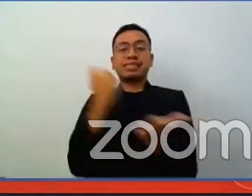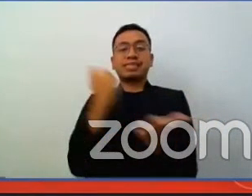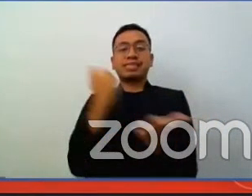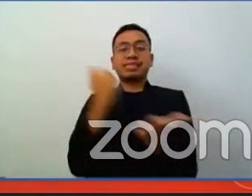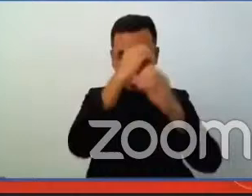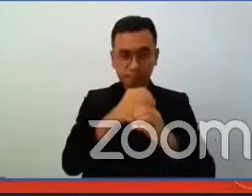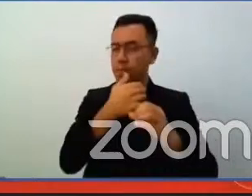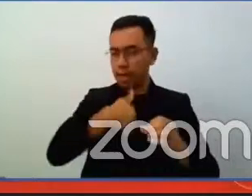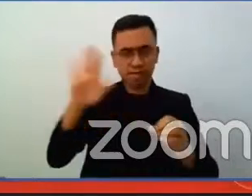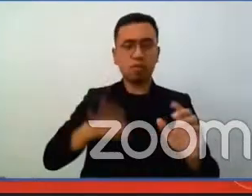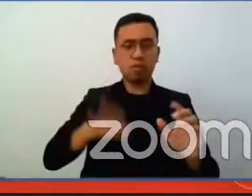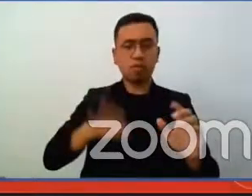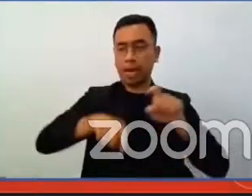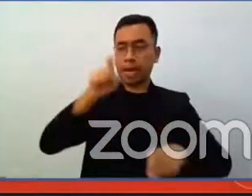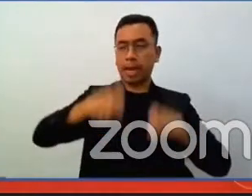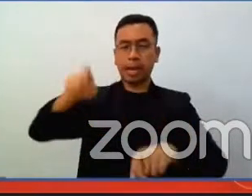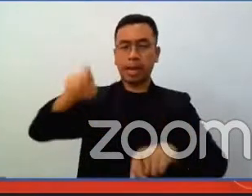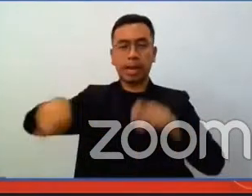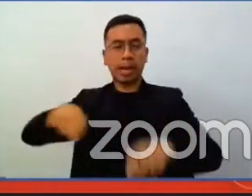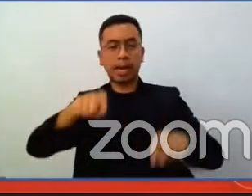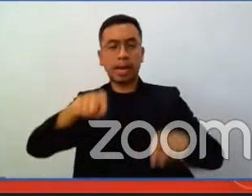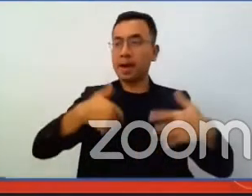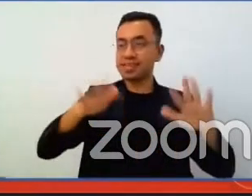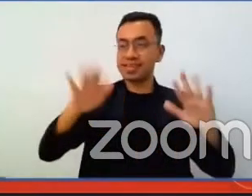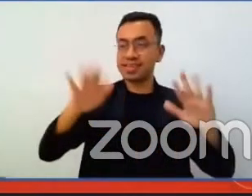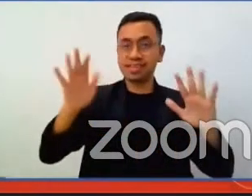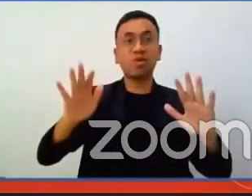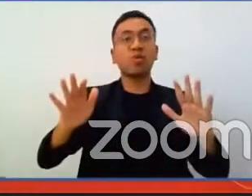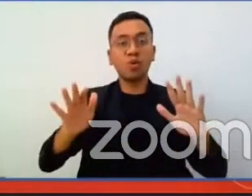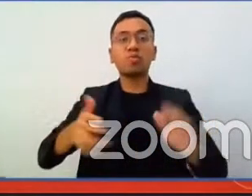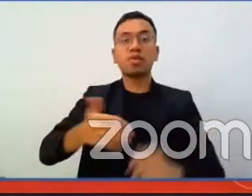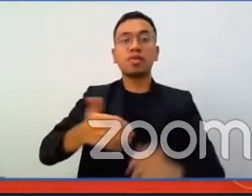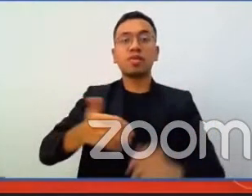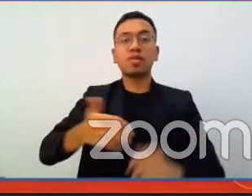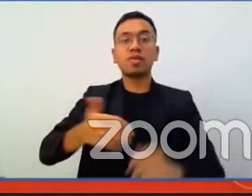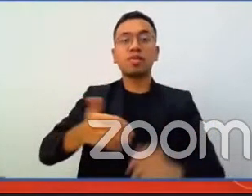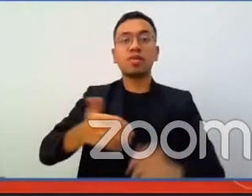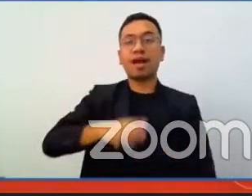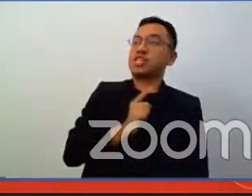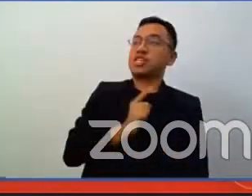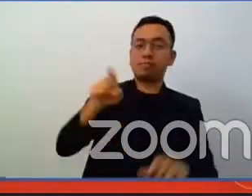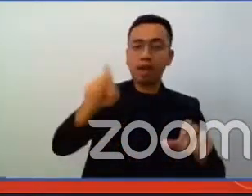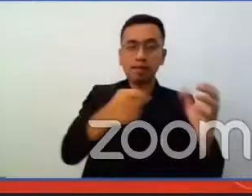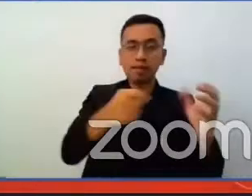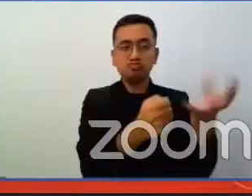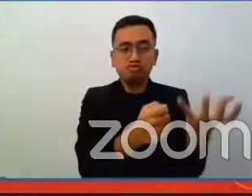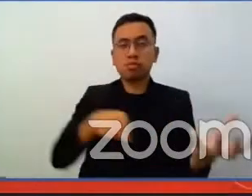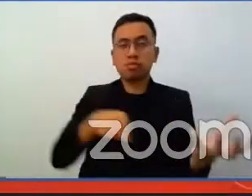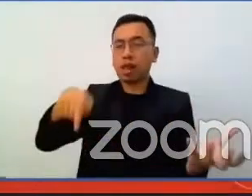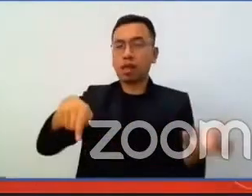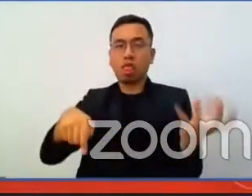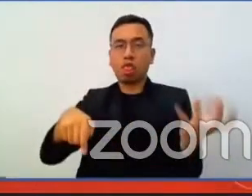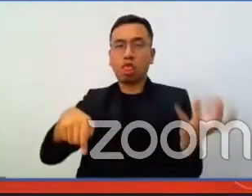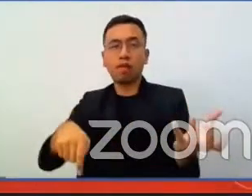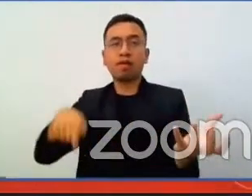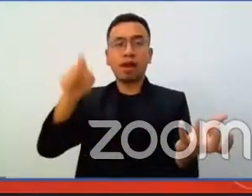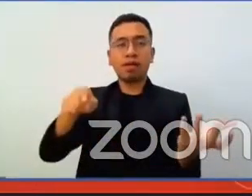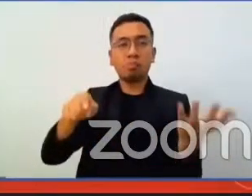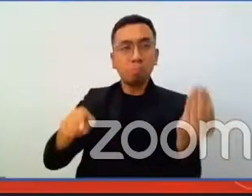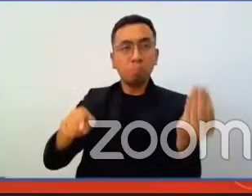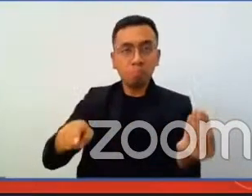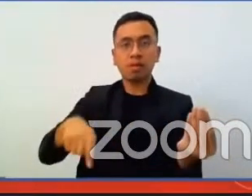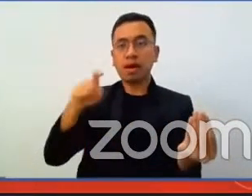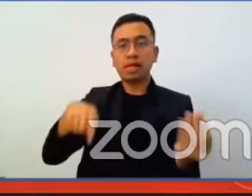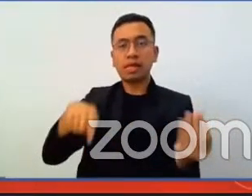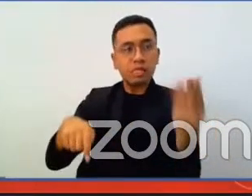tanpa ada batasan dan dia spend banyak waktu di sana. Ya, itu open-ended yang pertama. Kalau saya saran saya adalah bahan